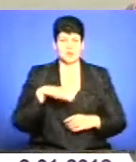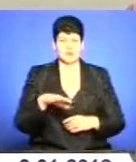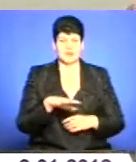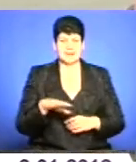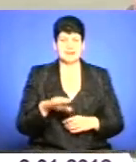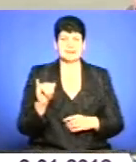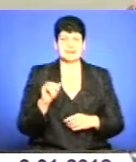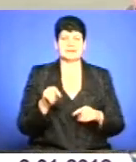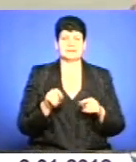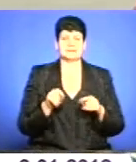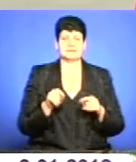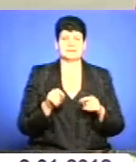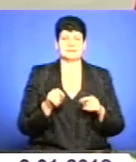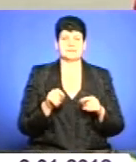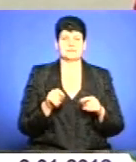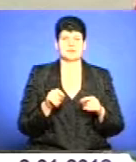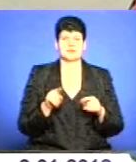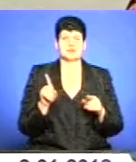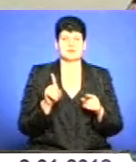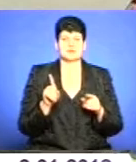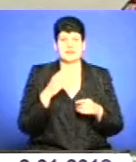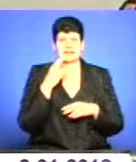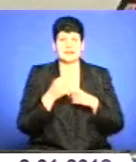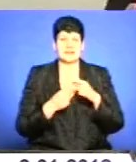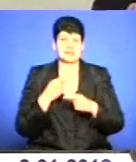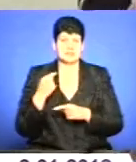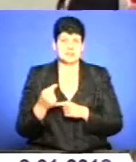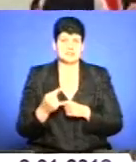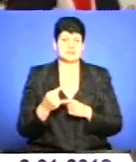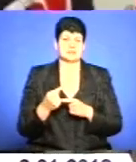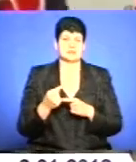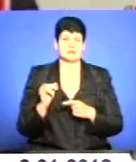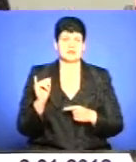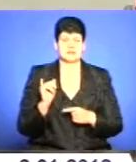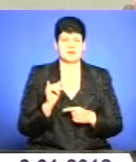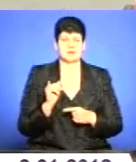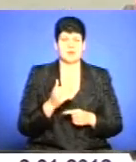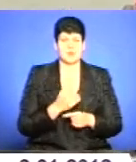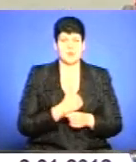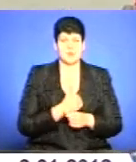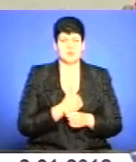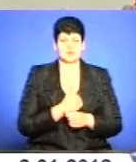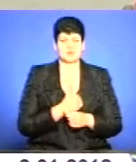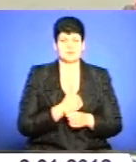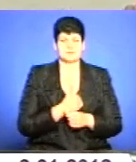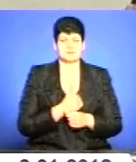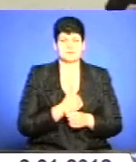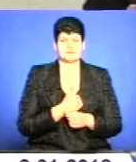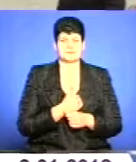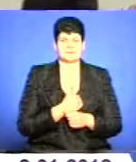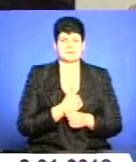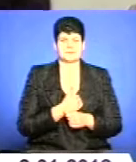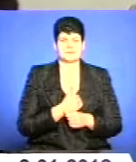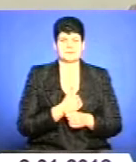та на щоб традиції, так, і хочу відвести